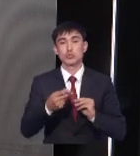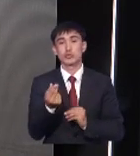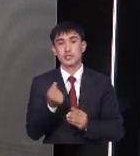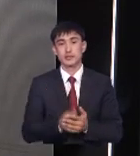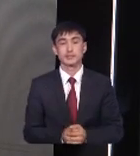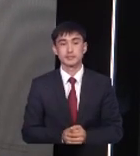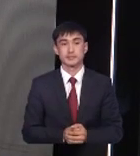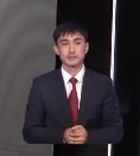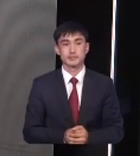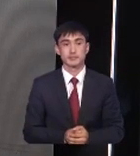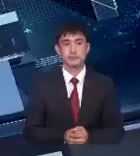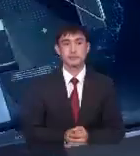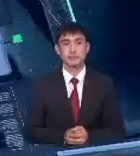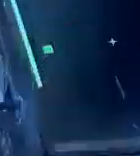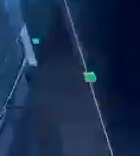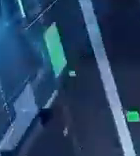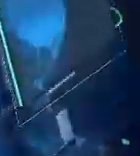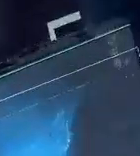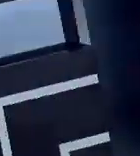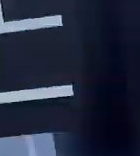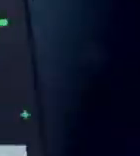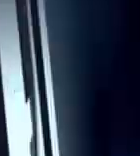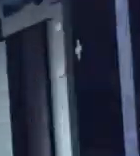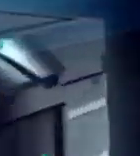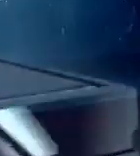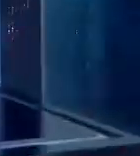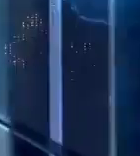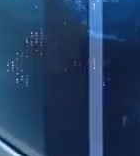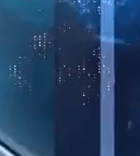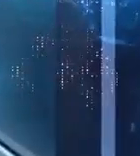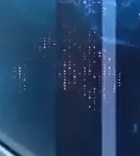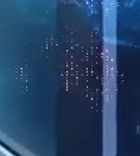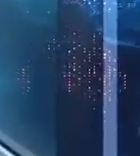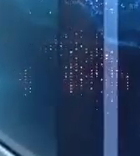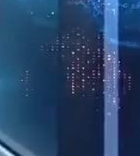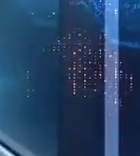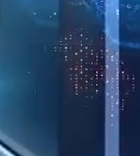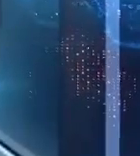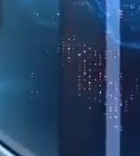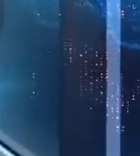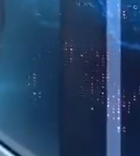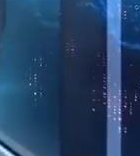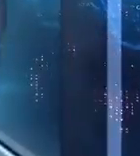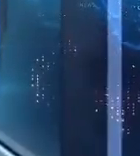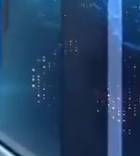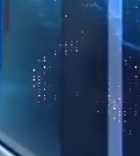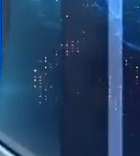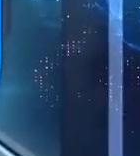денежного взыскания арем копаева Нуржан кабутов Надир хамзин телерадиокомпания тсу талдык орган